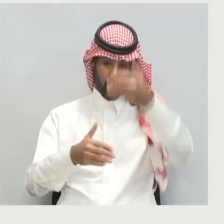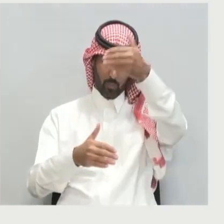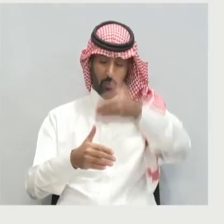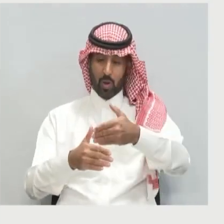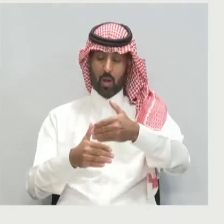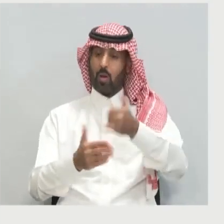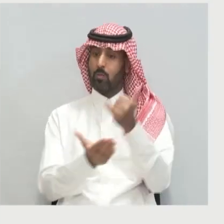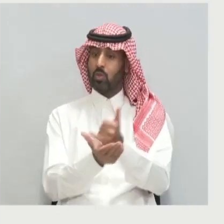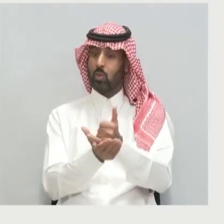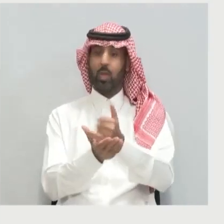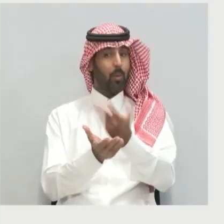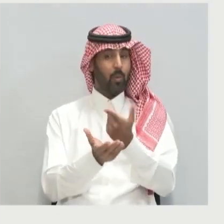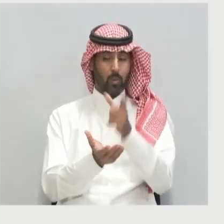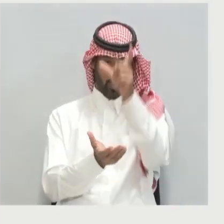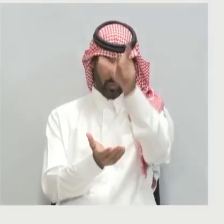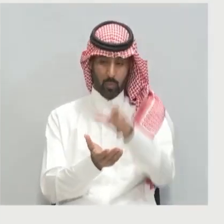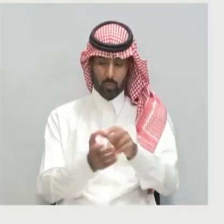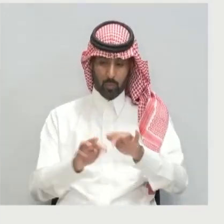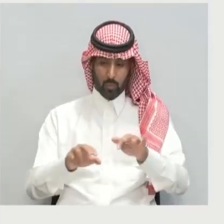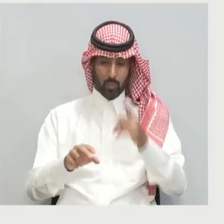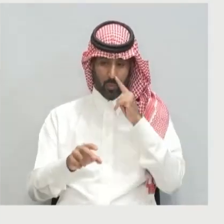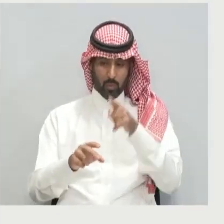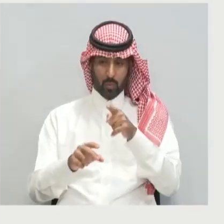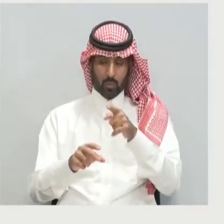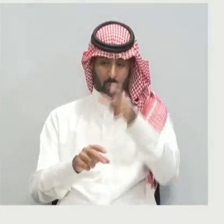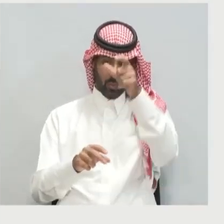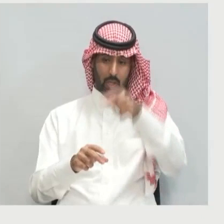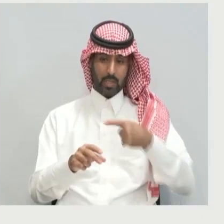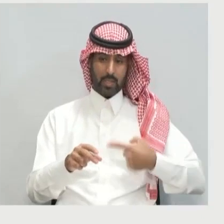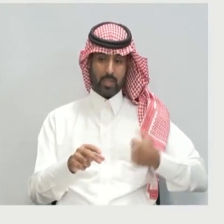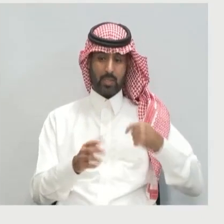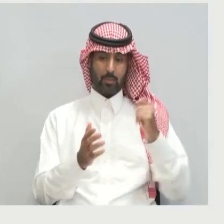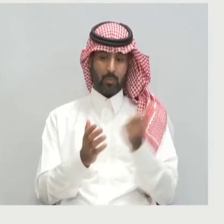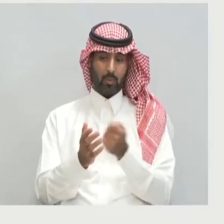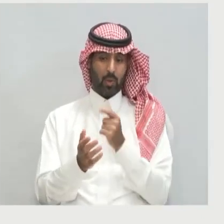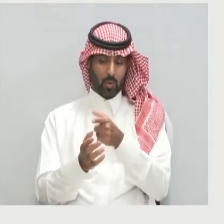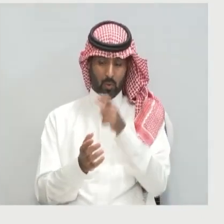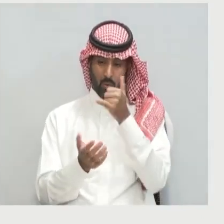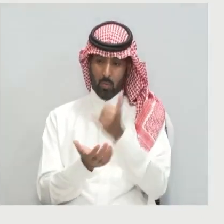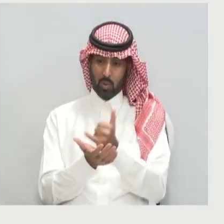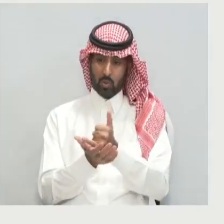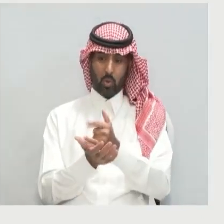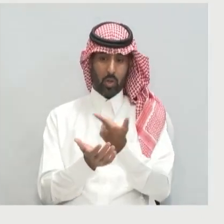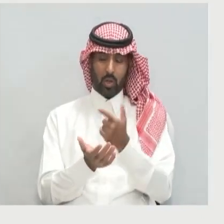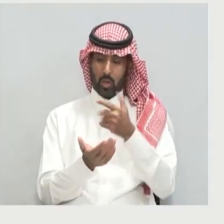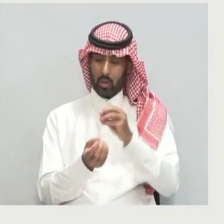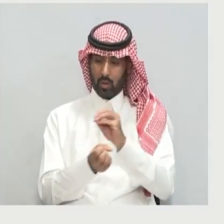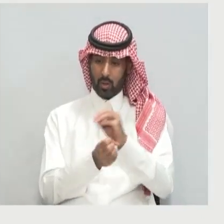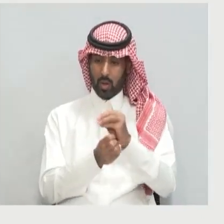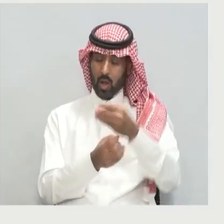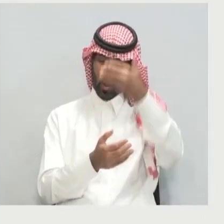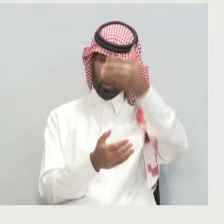فكل ما تم او تمت الاشاره الى اسم الكاتب بشكل صريح وواضح